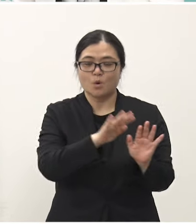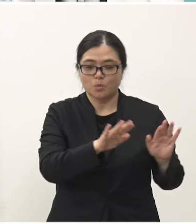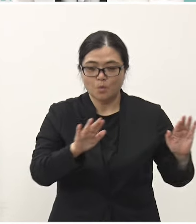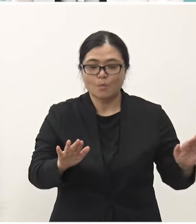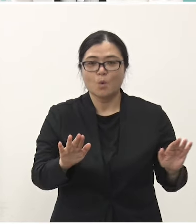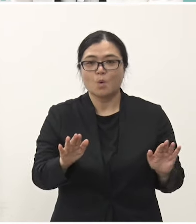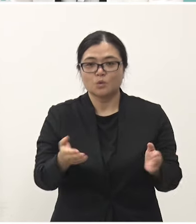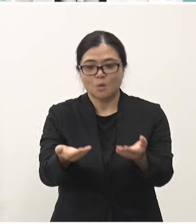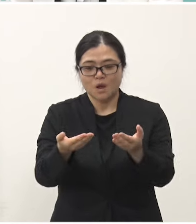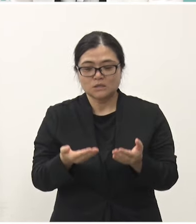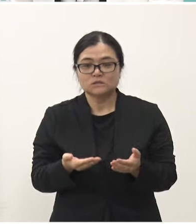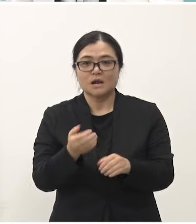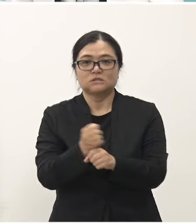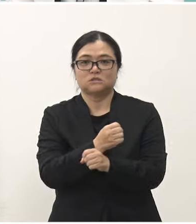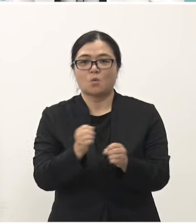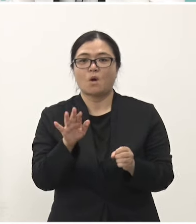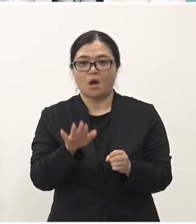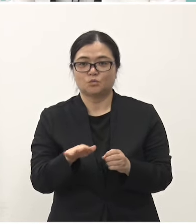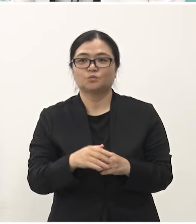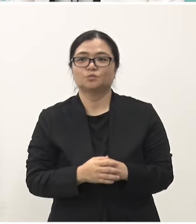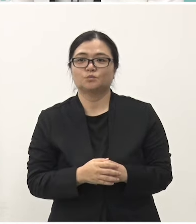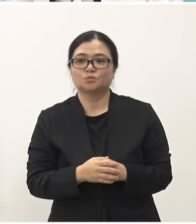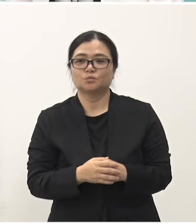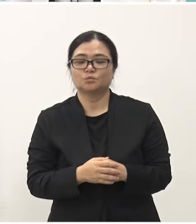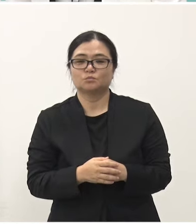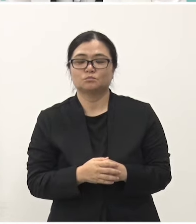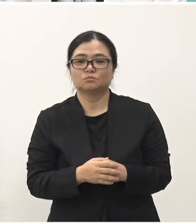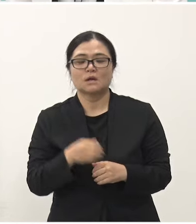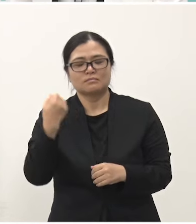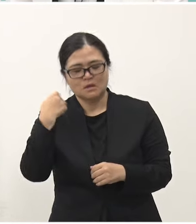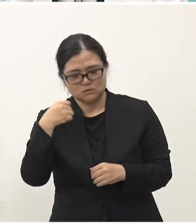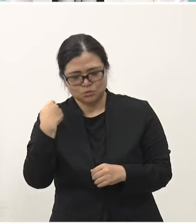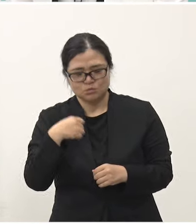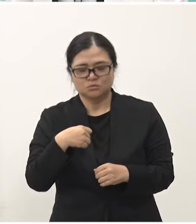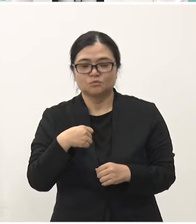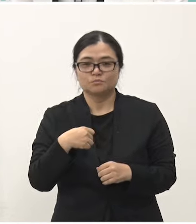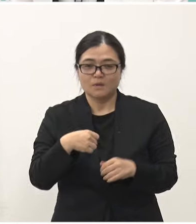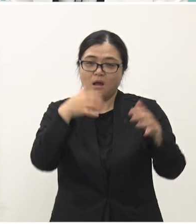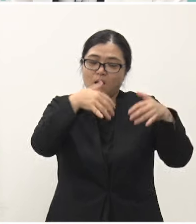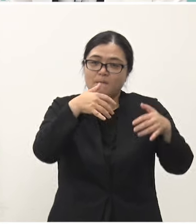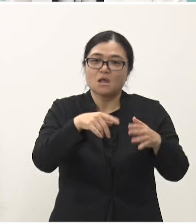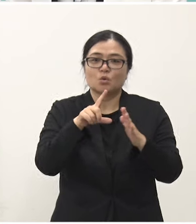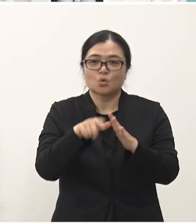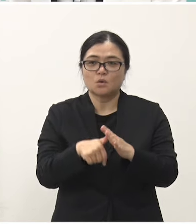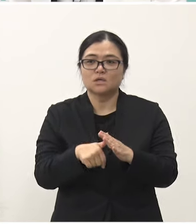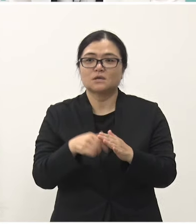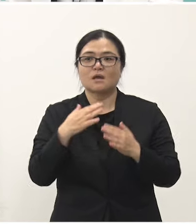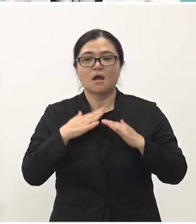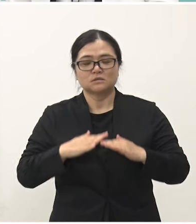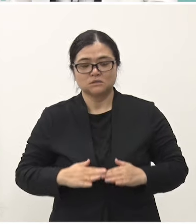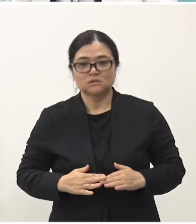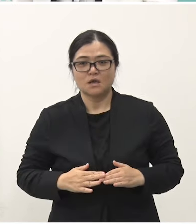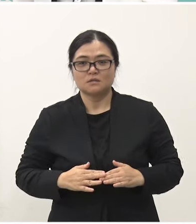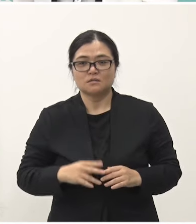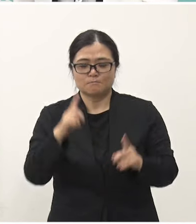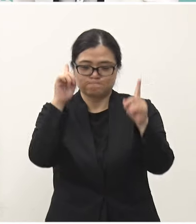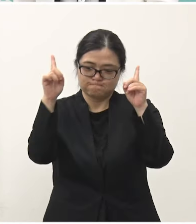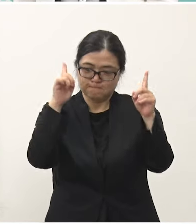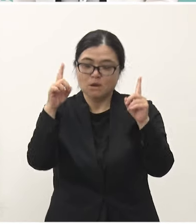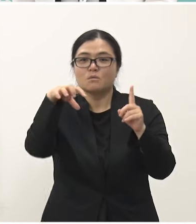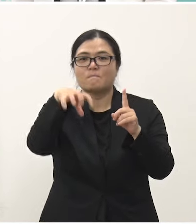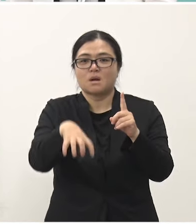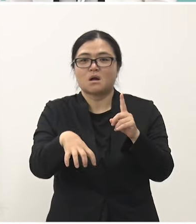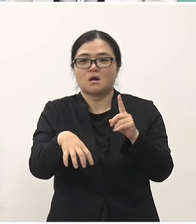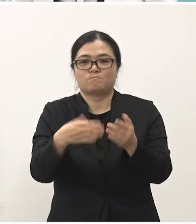需要は増加しておりますまた夏場屋雨の日でも子供たちがが安全に体を動かして遊べる場を